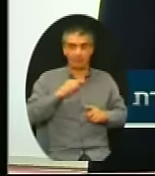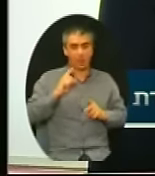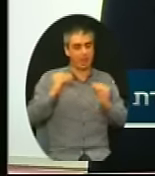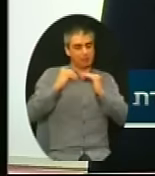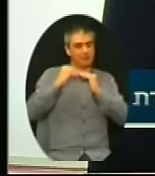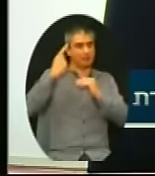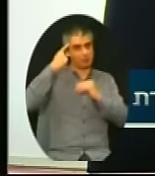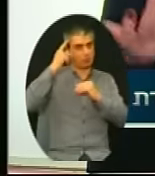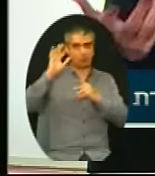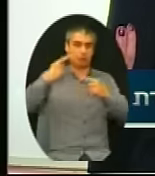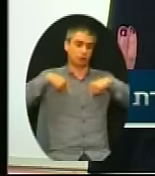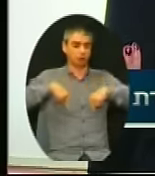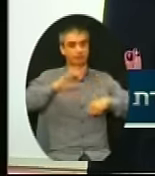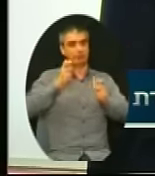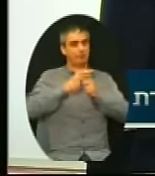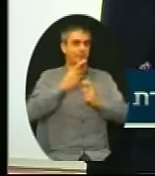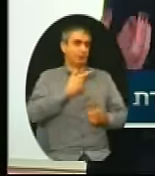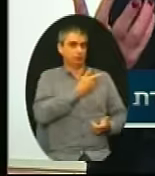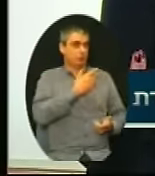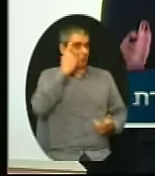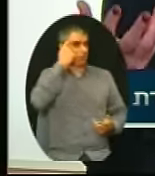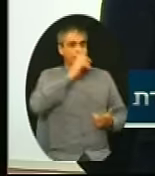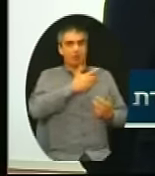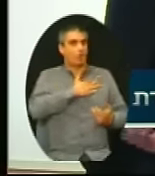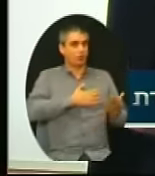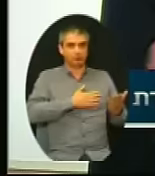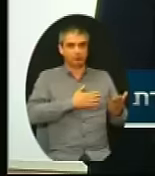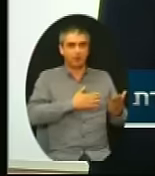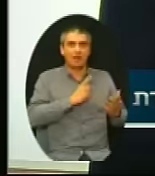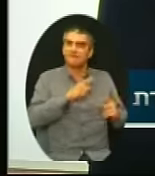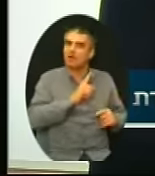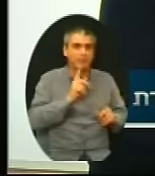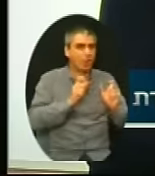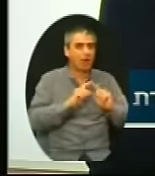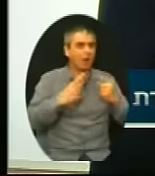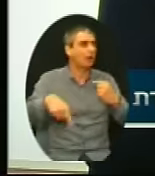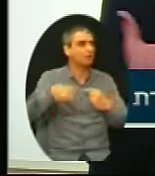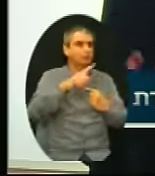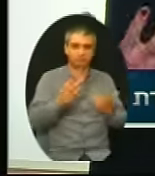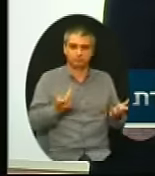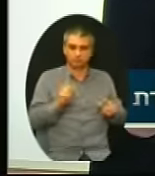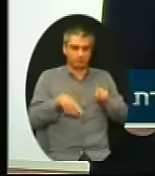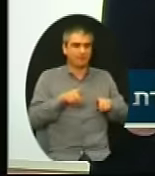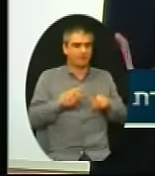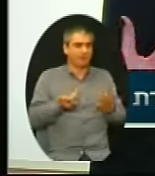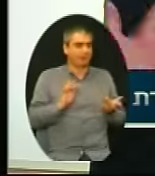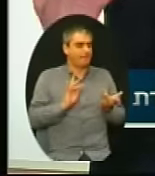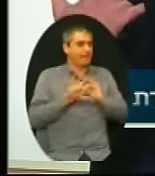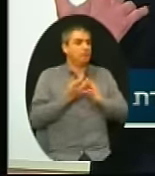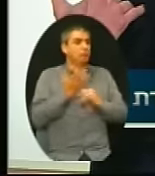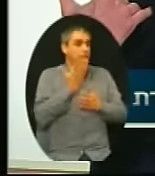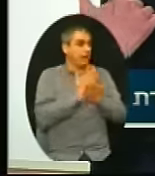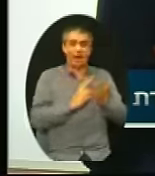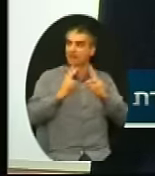את מה שיושב ראש של המפלגה שלי חושב או רוצה, וגם לא אחרות ואחרים, ואגב, לפעמים יהיו בניגוד למה